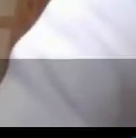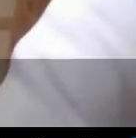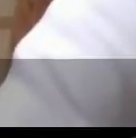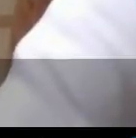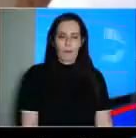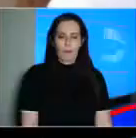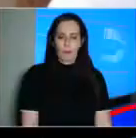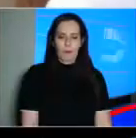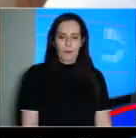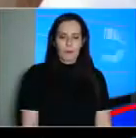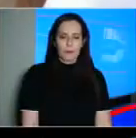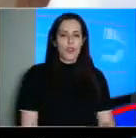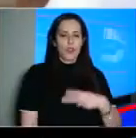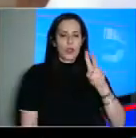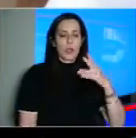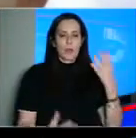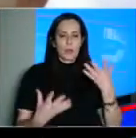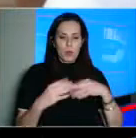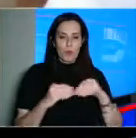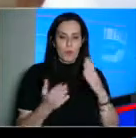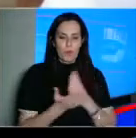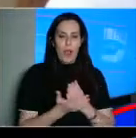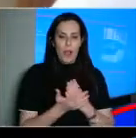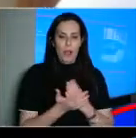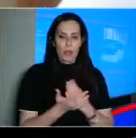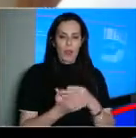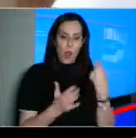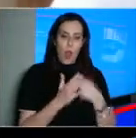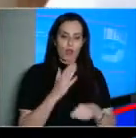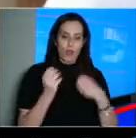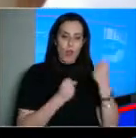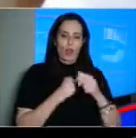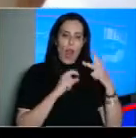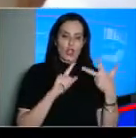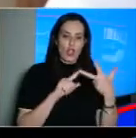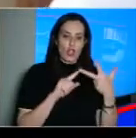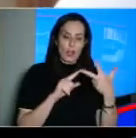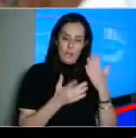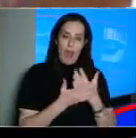הכביש, יותר ויותר משפחות כבר, מה שנקרא, רוכשות את הרכב השלישי,